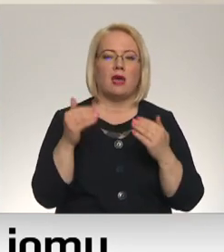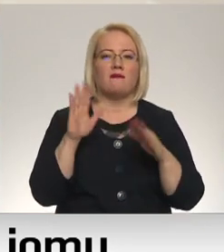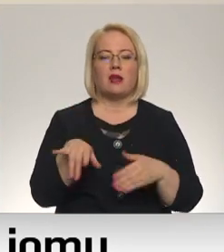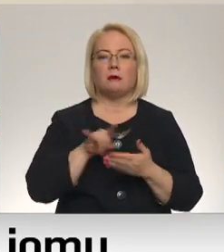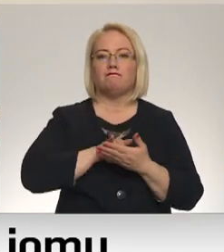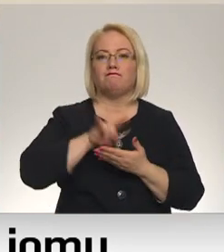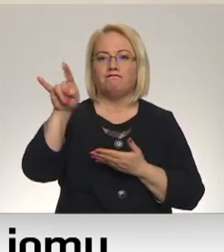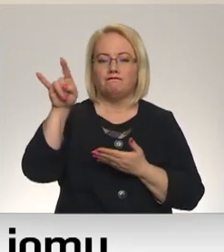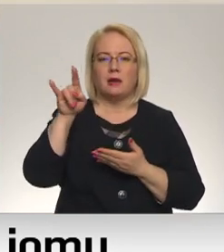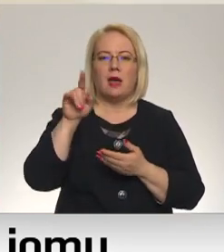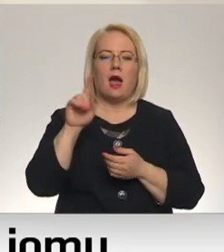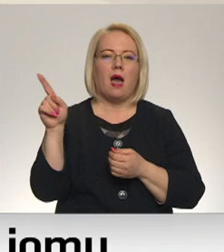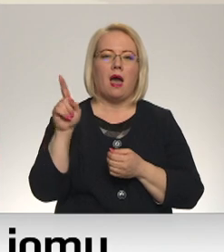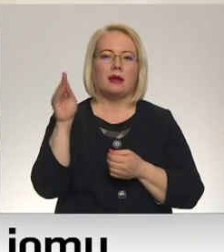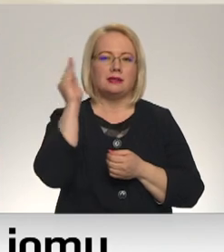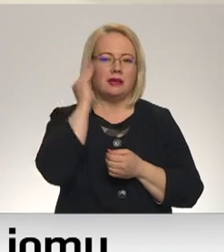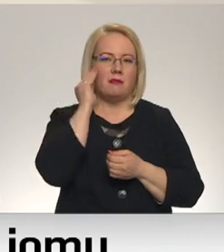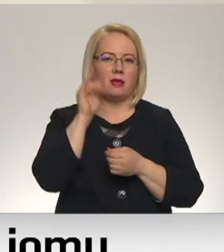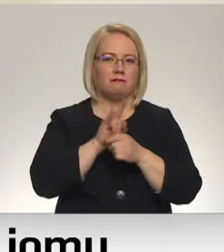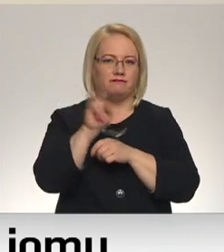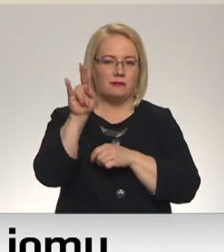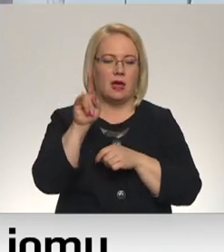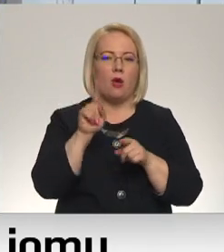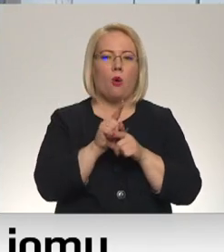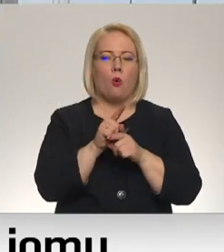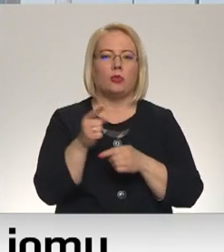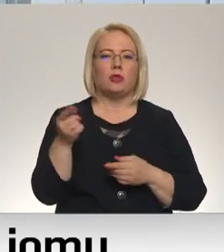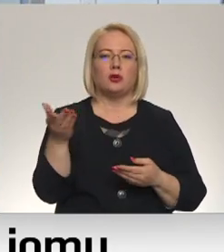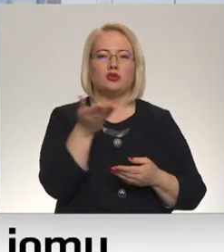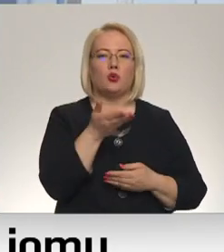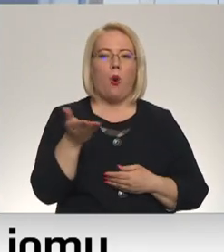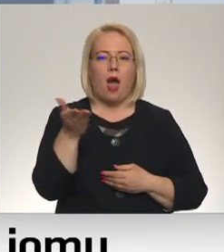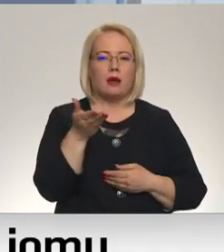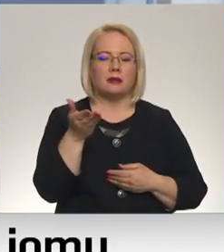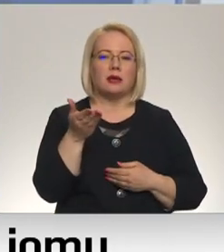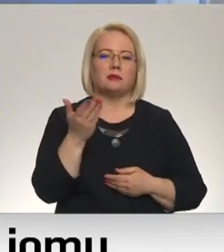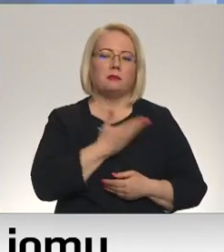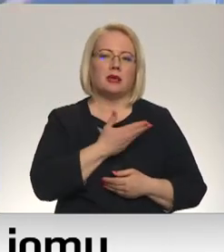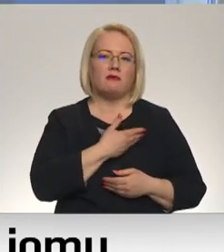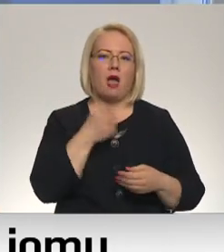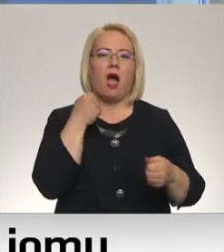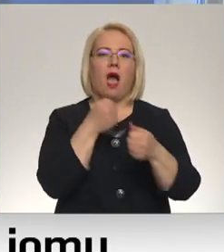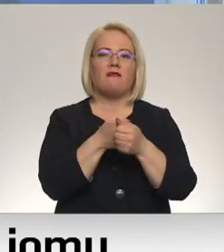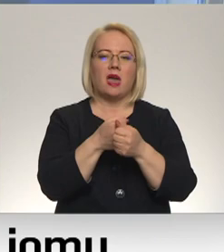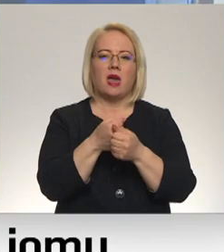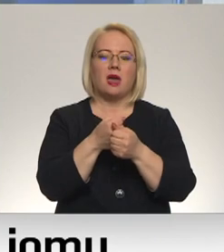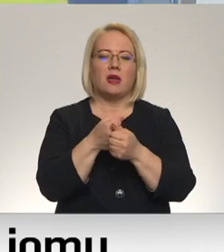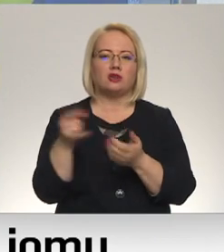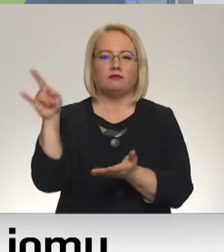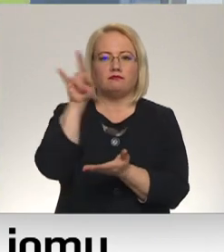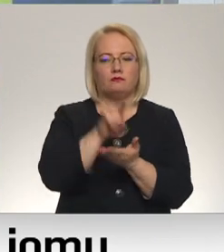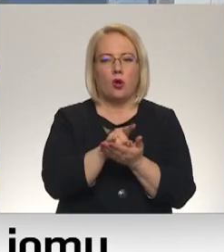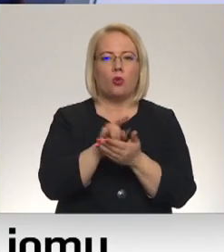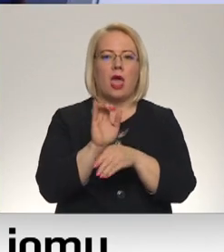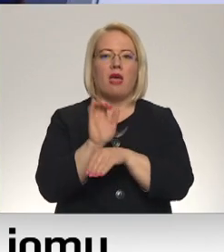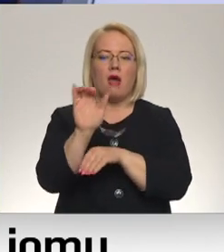izlidot arī ar Diamond lidmašīnas simulātoru. Savukārt stjuartu ēnas šodien piedzīvoja avārijas nosēšanās simulāciju un evakuēšanos no